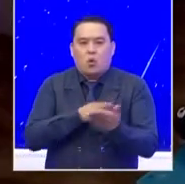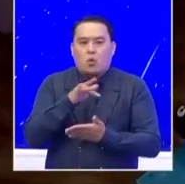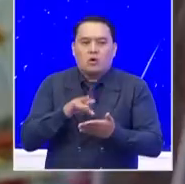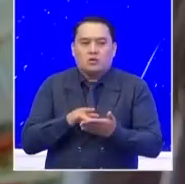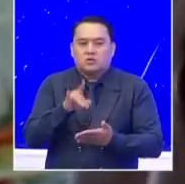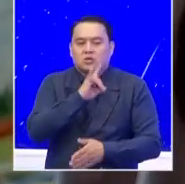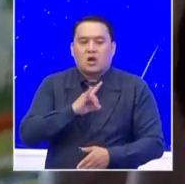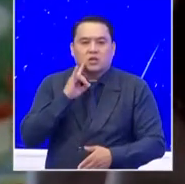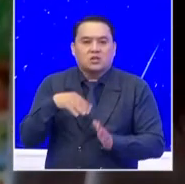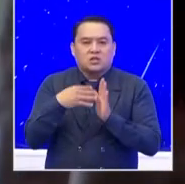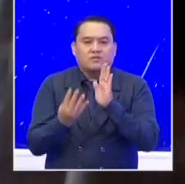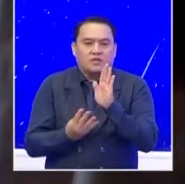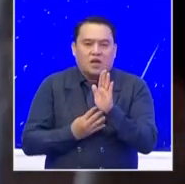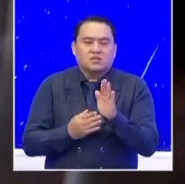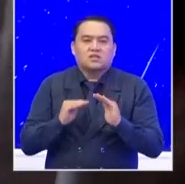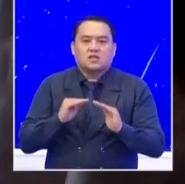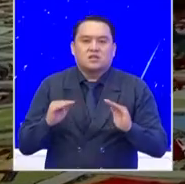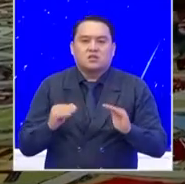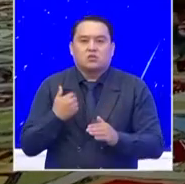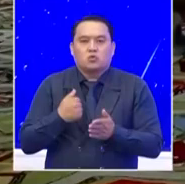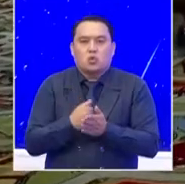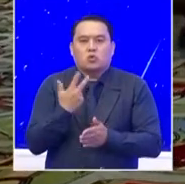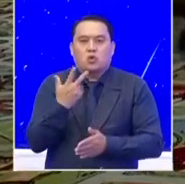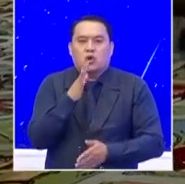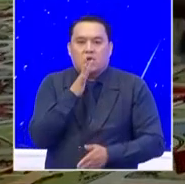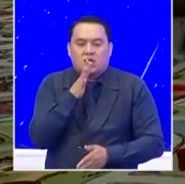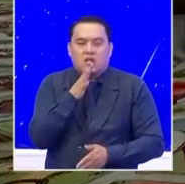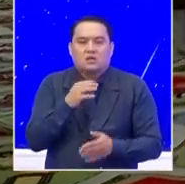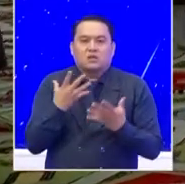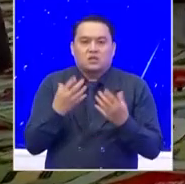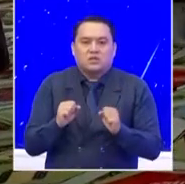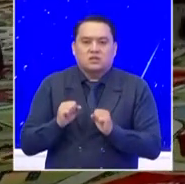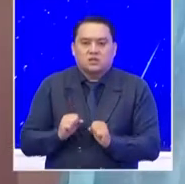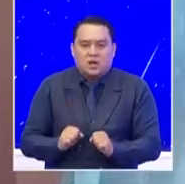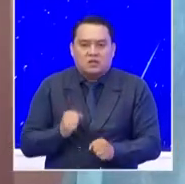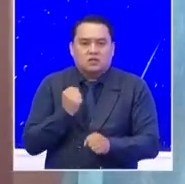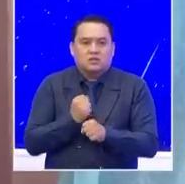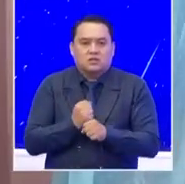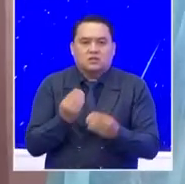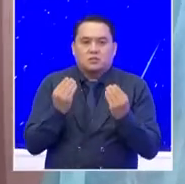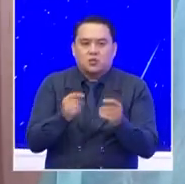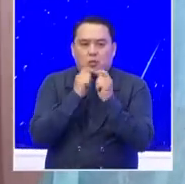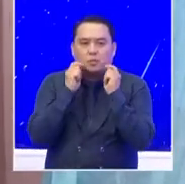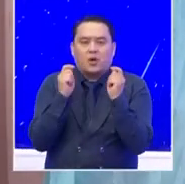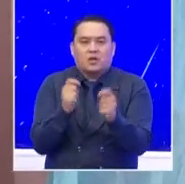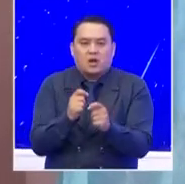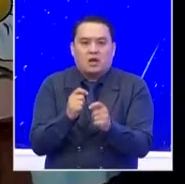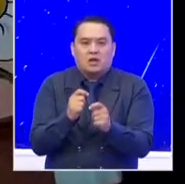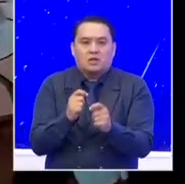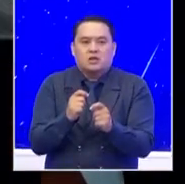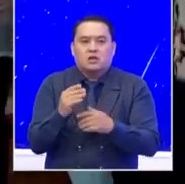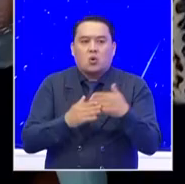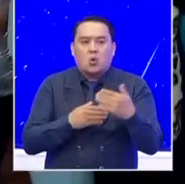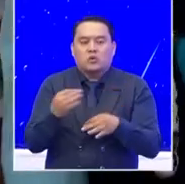женской колонии проживает 19 малышей в возрасте до 3 лет. В честь Дня защиты детей каждому из них сделан замечательный подарок. Осужденные из подручных